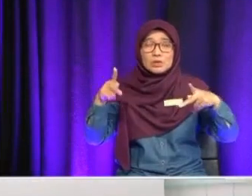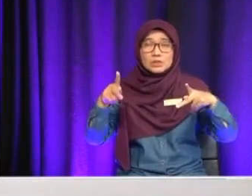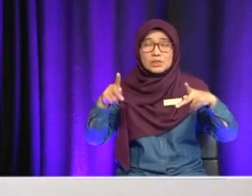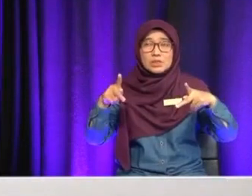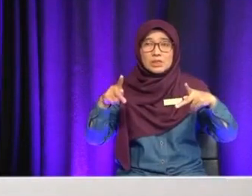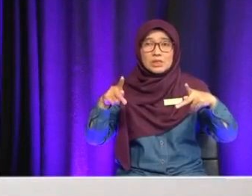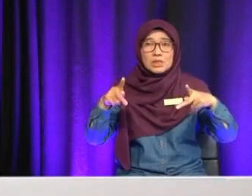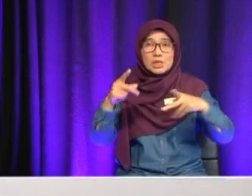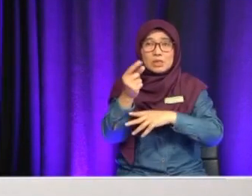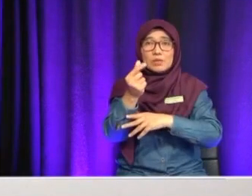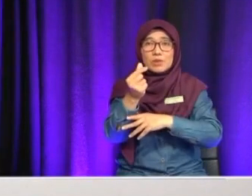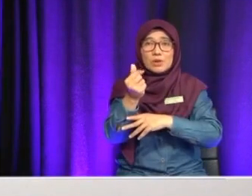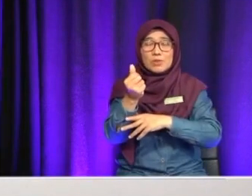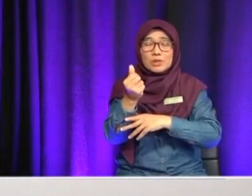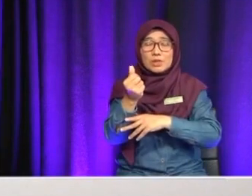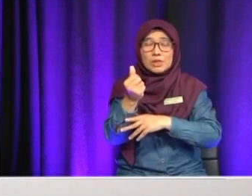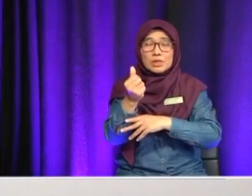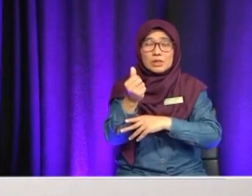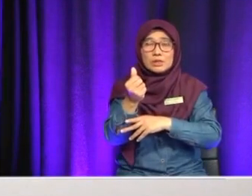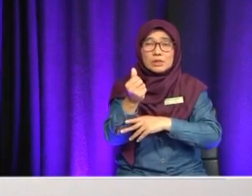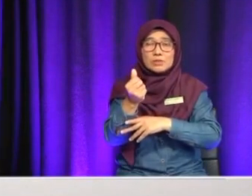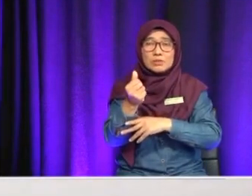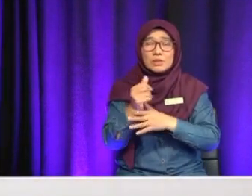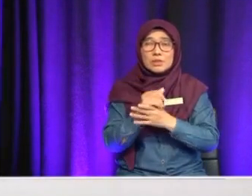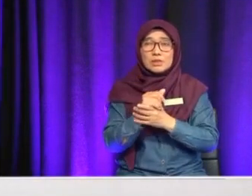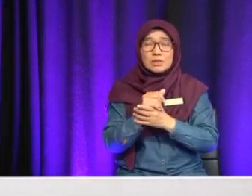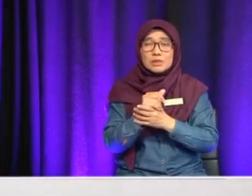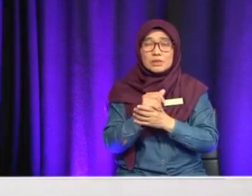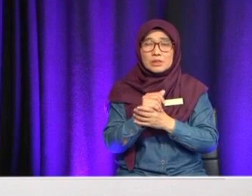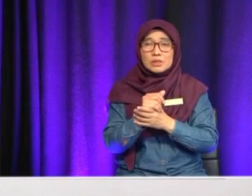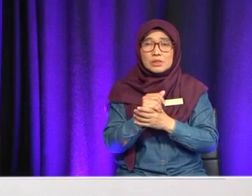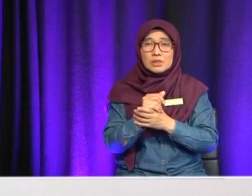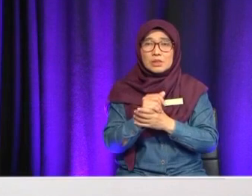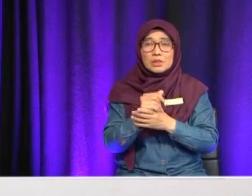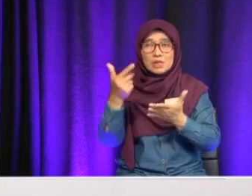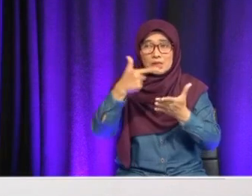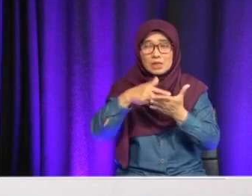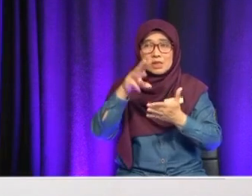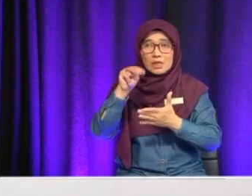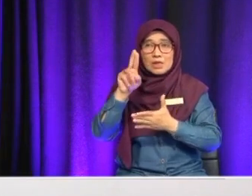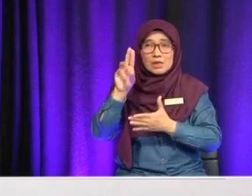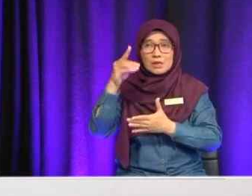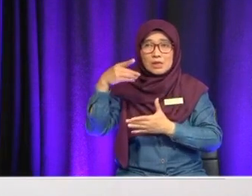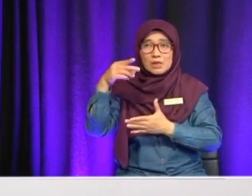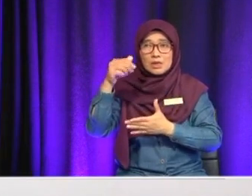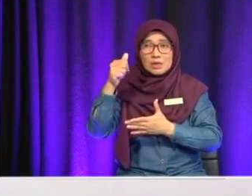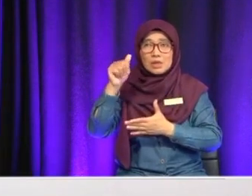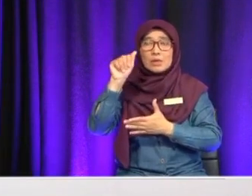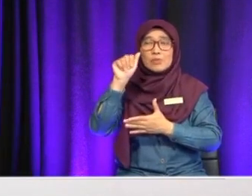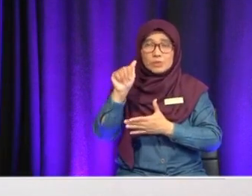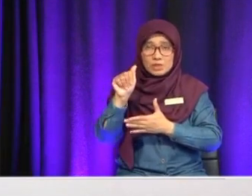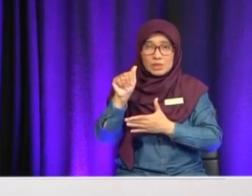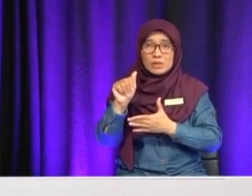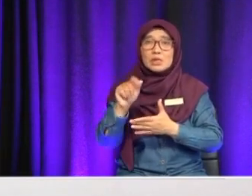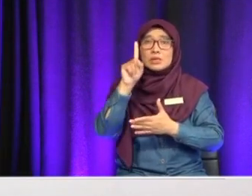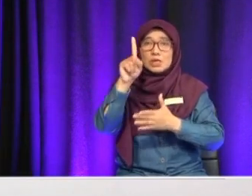untuk membangunkan suatu perniagaan. Manakala bagi mudarabah, dia seorang tolong modal dan seorang lagi dia sumbang